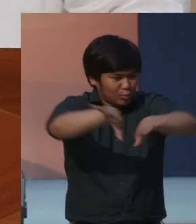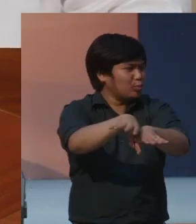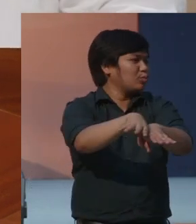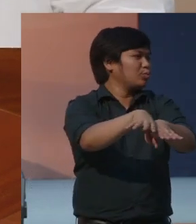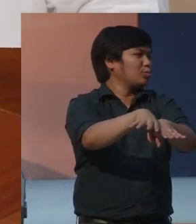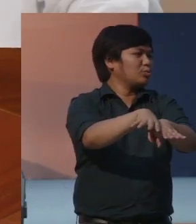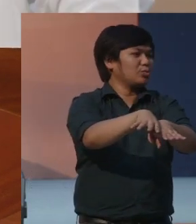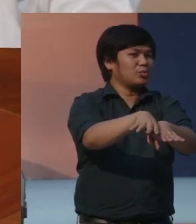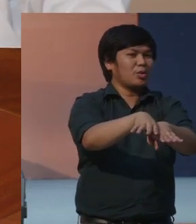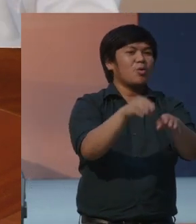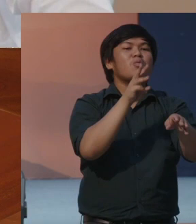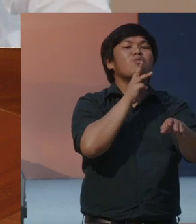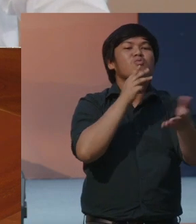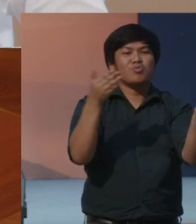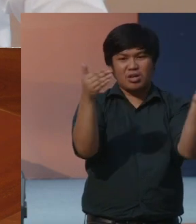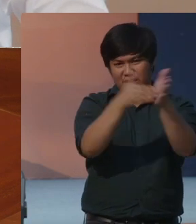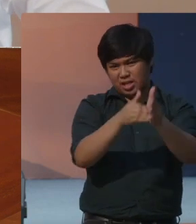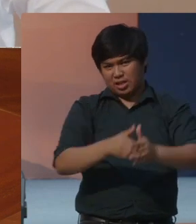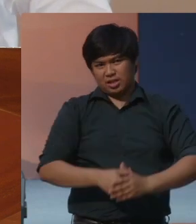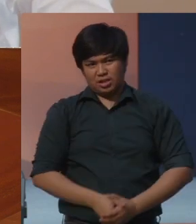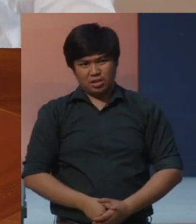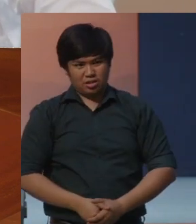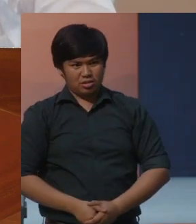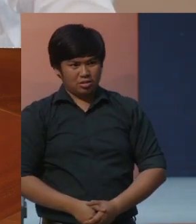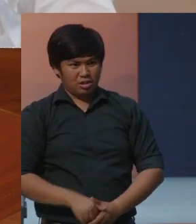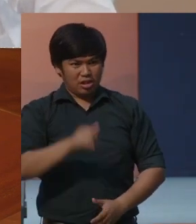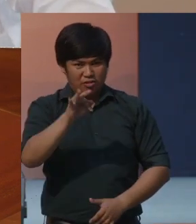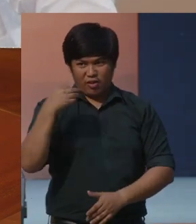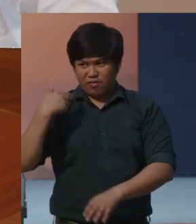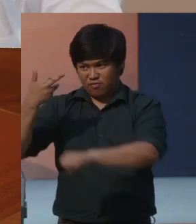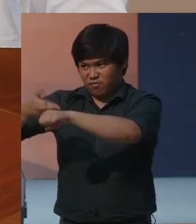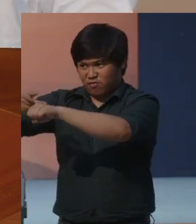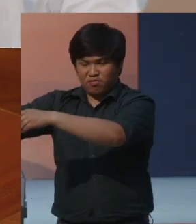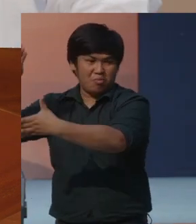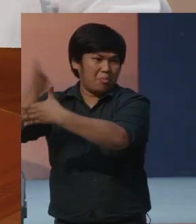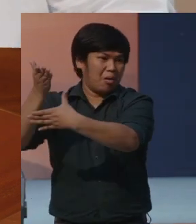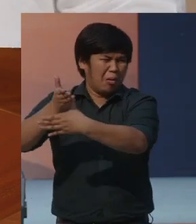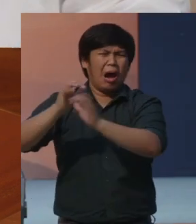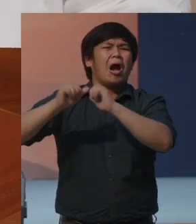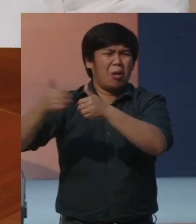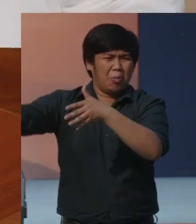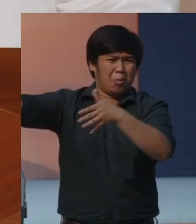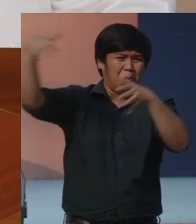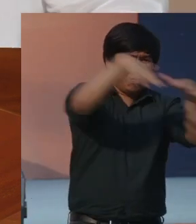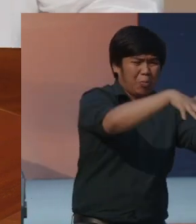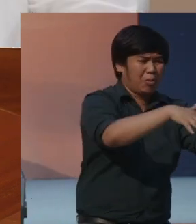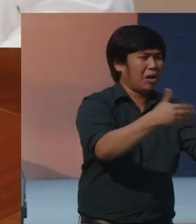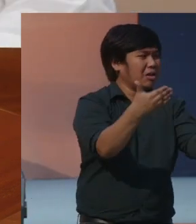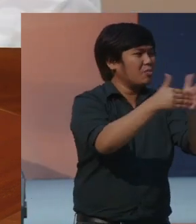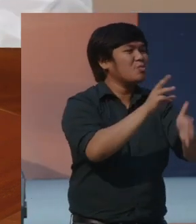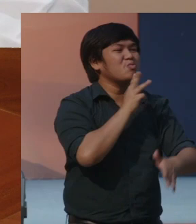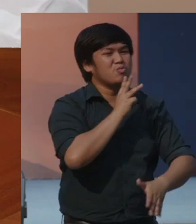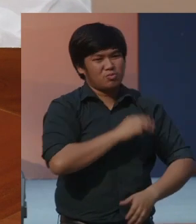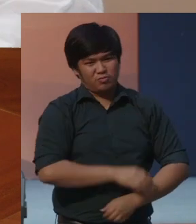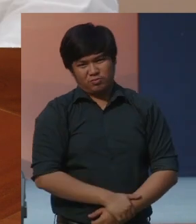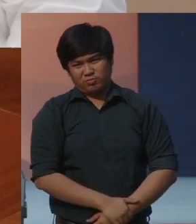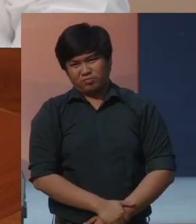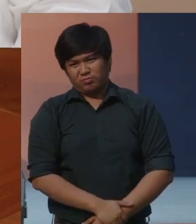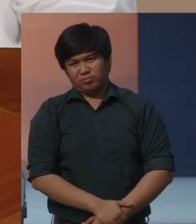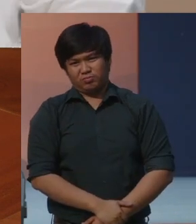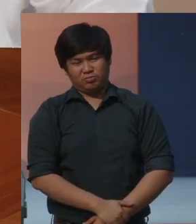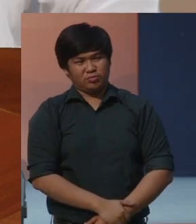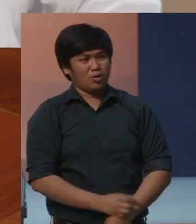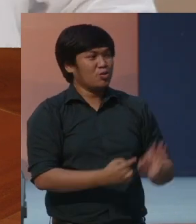ay gumawa ng mirakulo noon, at siya pa rin ang Diyos natin ngayon na makapangyarihan sa lahat. Dahil sa